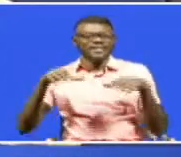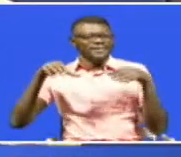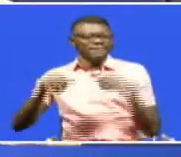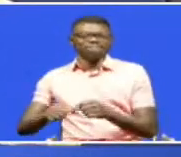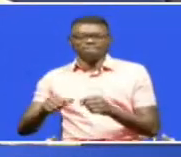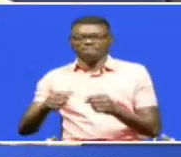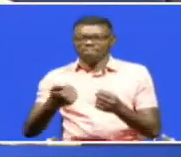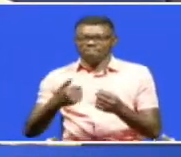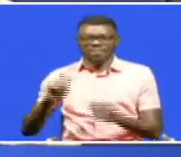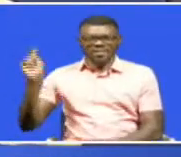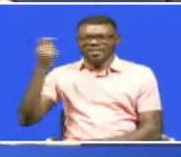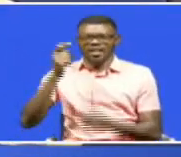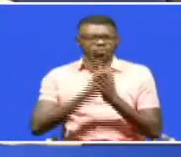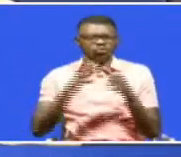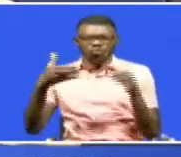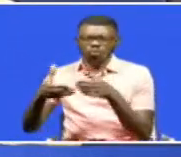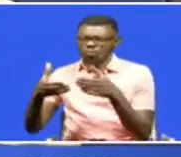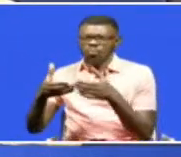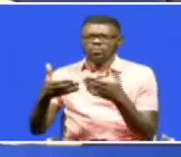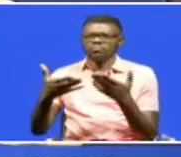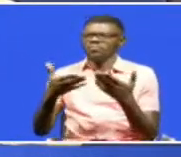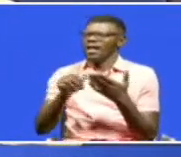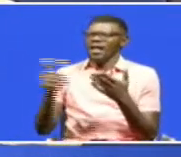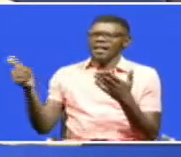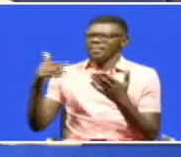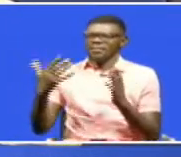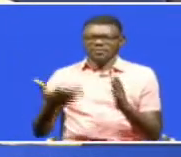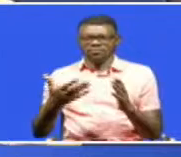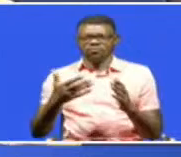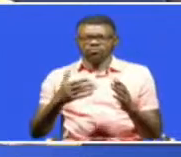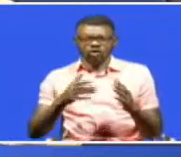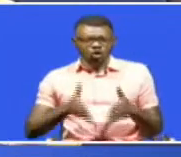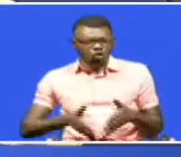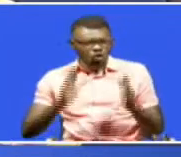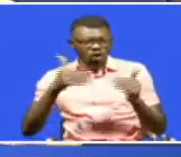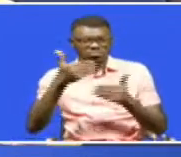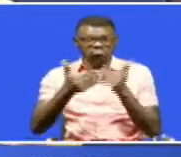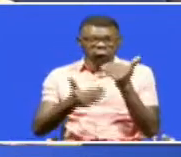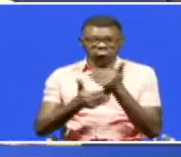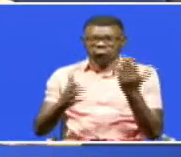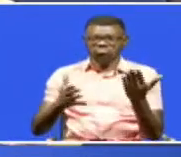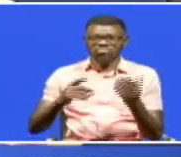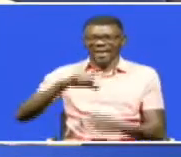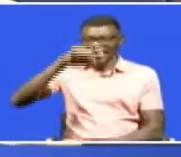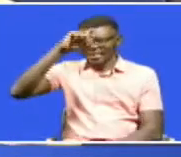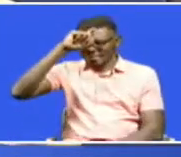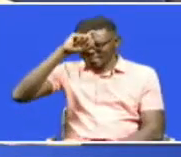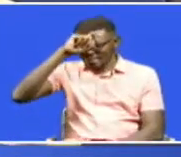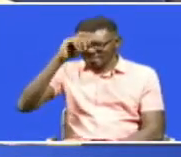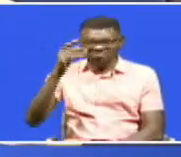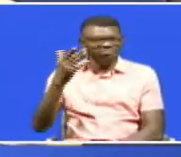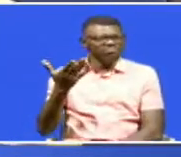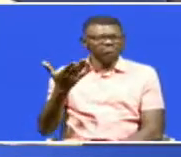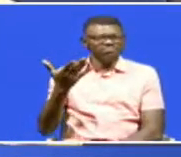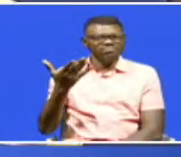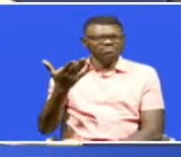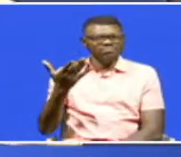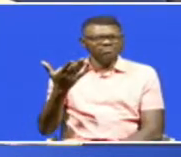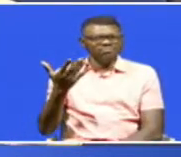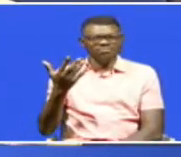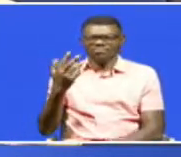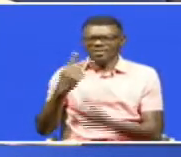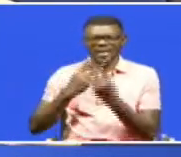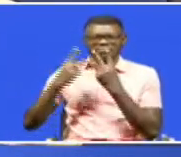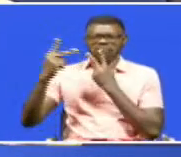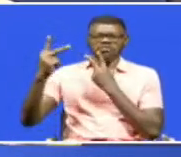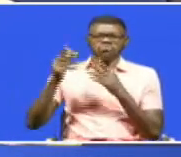cohorts dreamt of the road from Cape Town to Cairo, their vision was not the road. The road was not